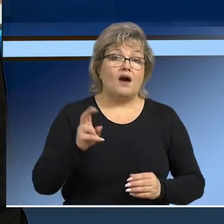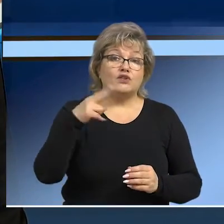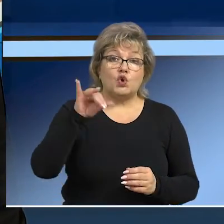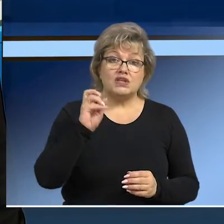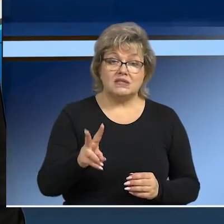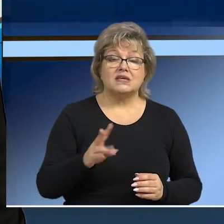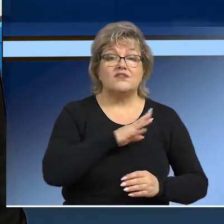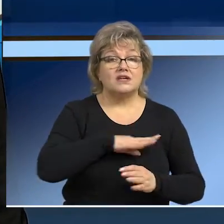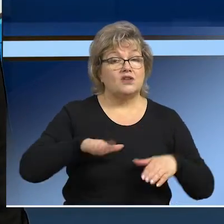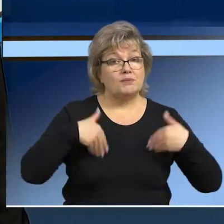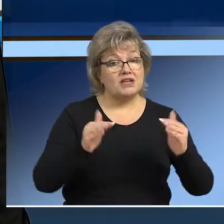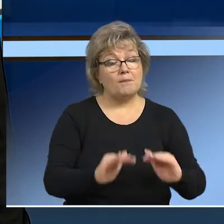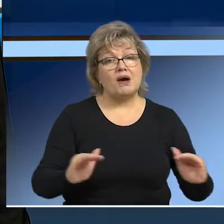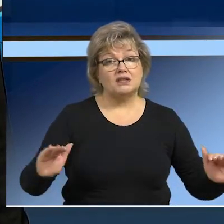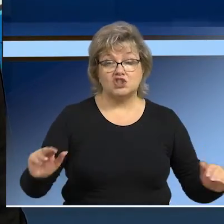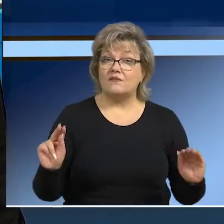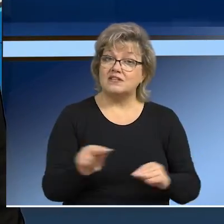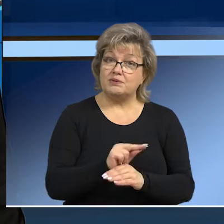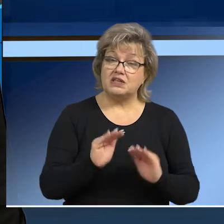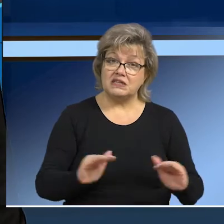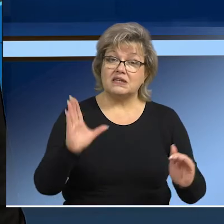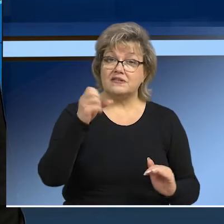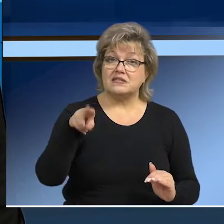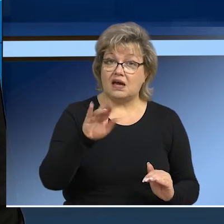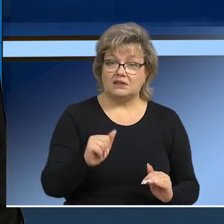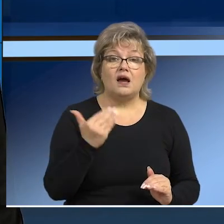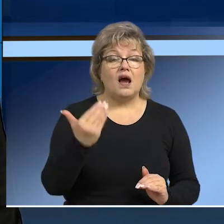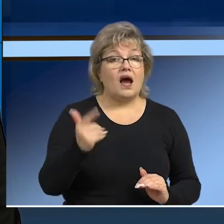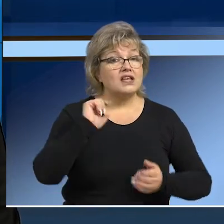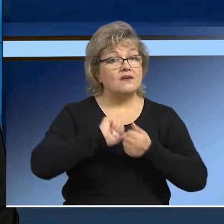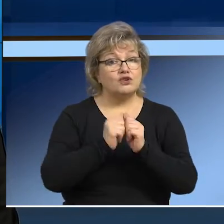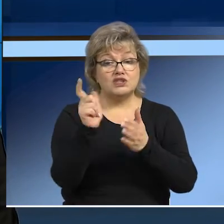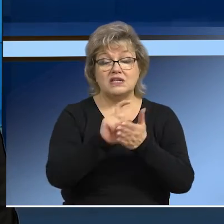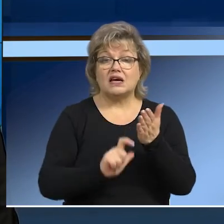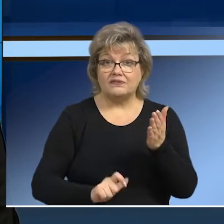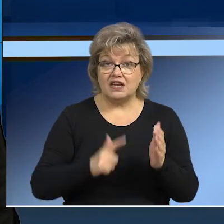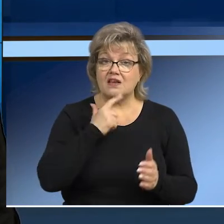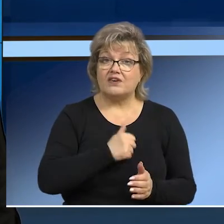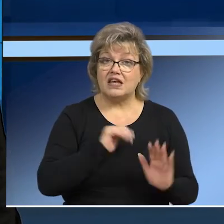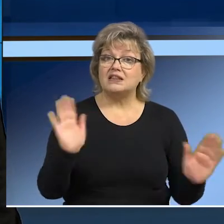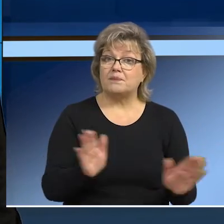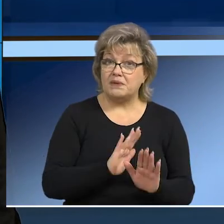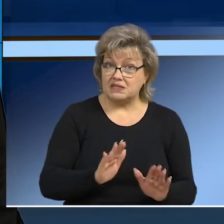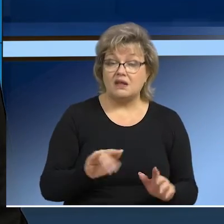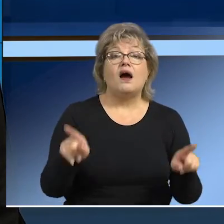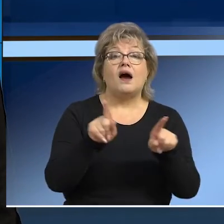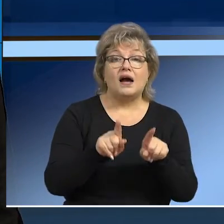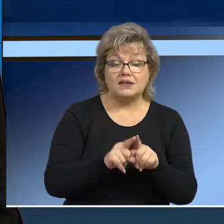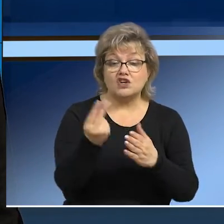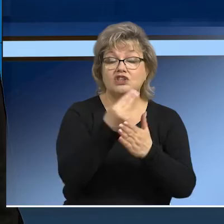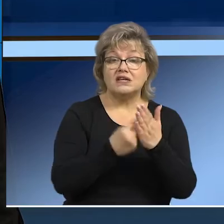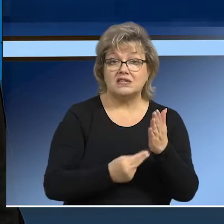в Донецке ветеранов поздравили малыши, воспитанники детского сада. Они выучили отрывки из военных песен и стихов, а